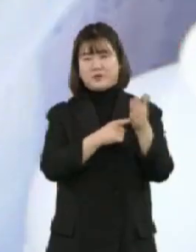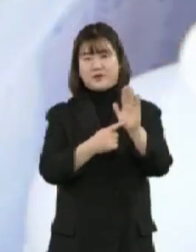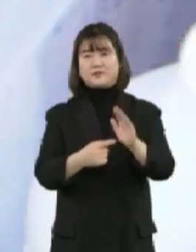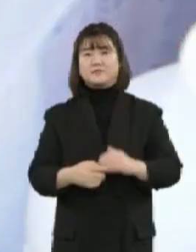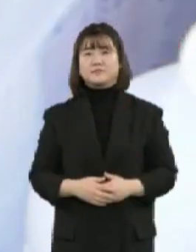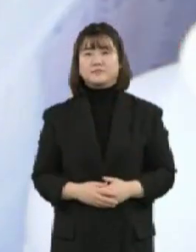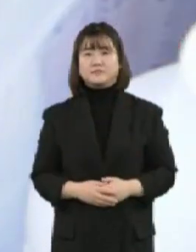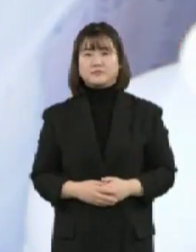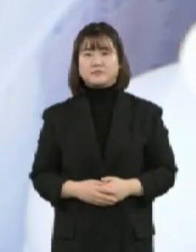파악됐습니다